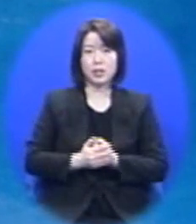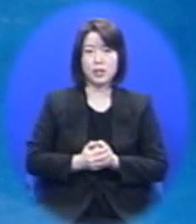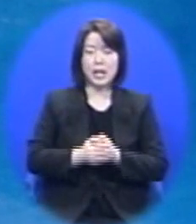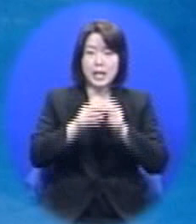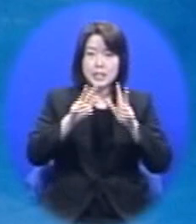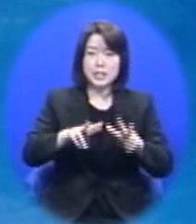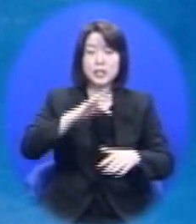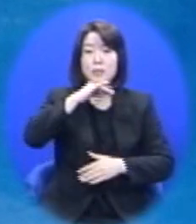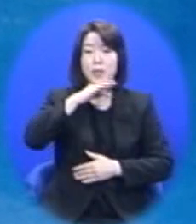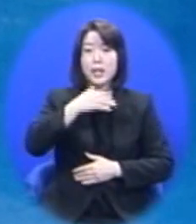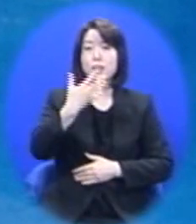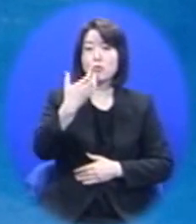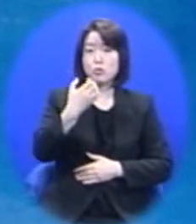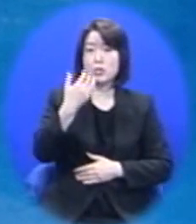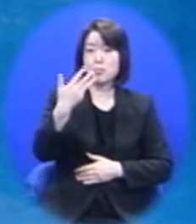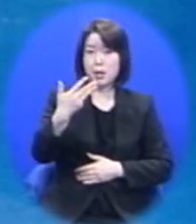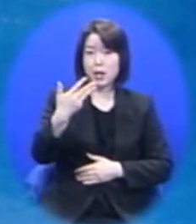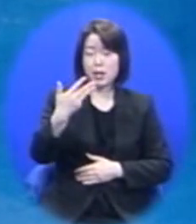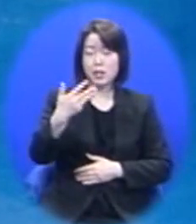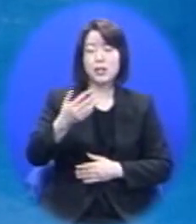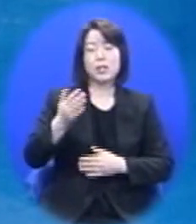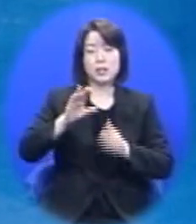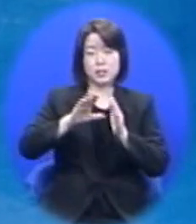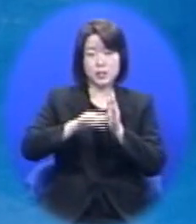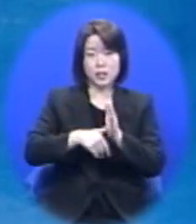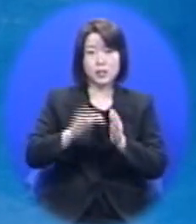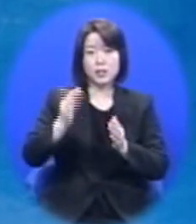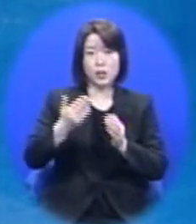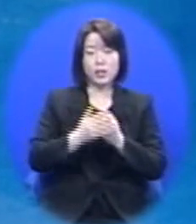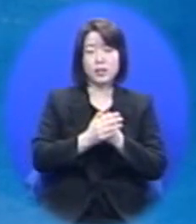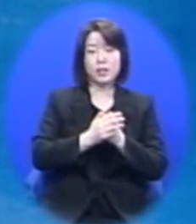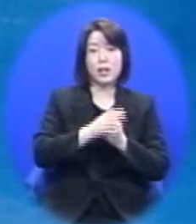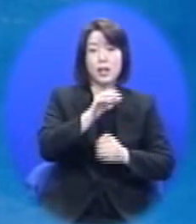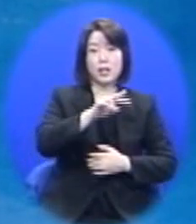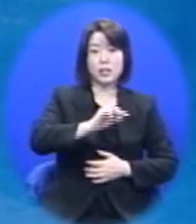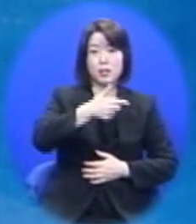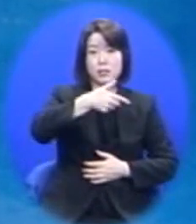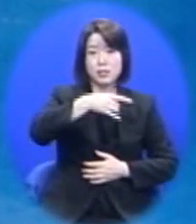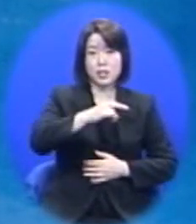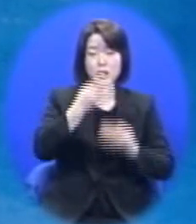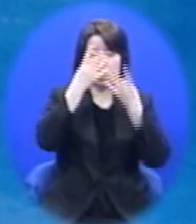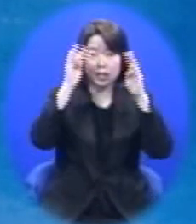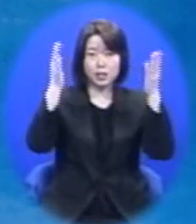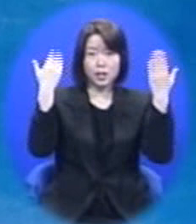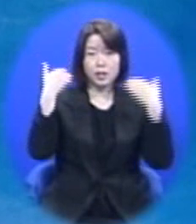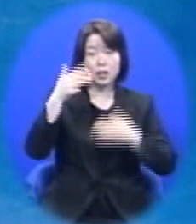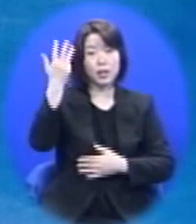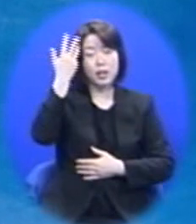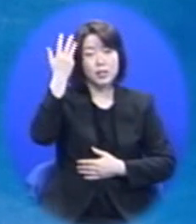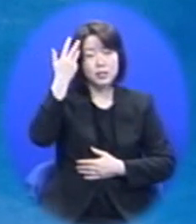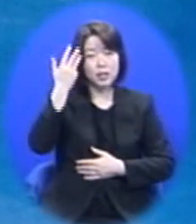지금 98세인 연세대학 철학과의 원로 교수이신